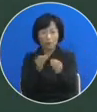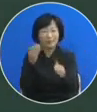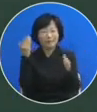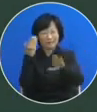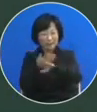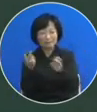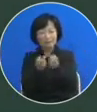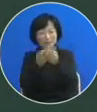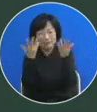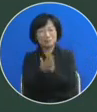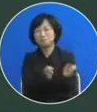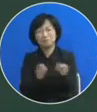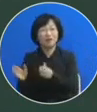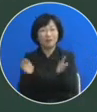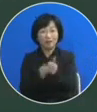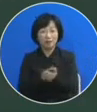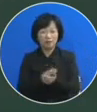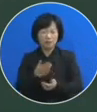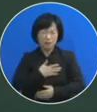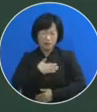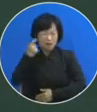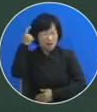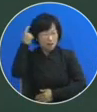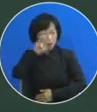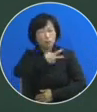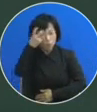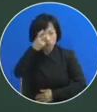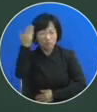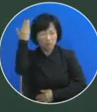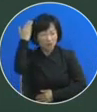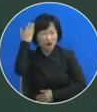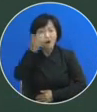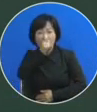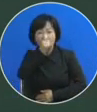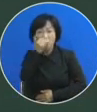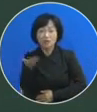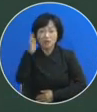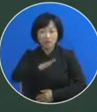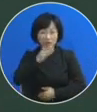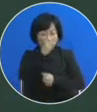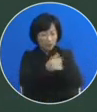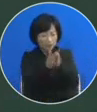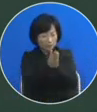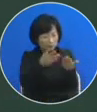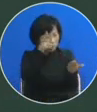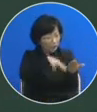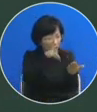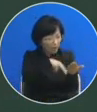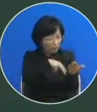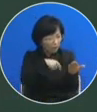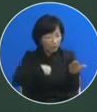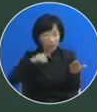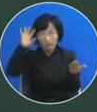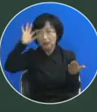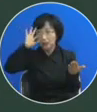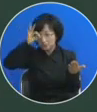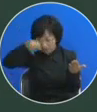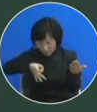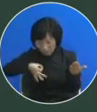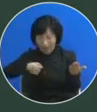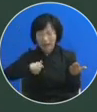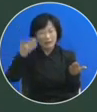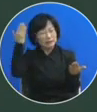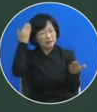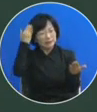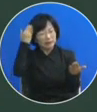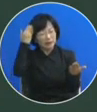the past, I studied very well. I was very learned. 하나님 말씀을 탁 보니까 내가 아는 게 너무 없어요. But after looking at God's word, I realized that there